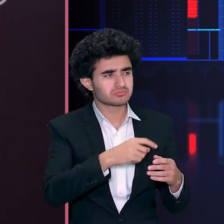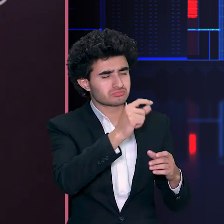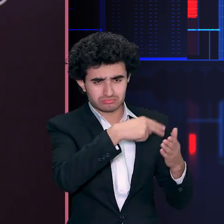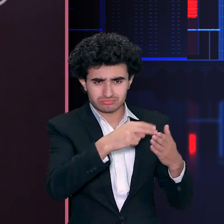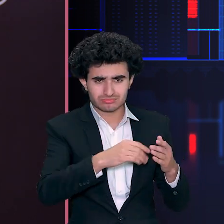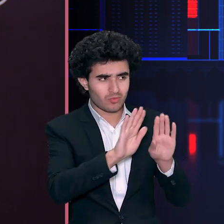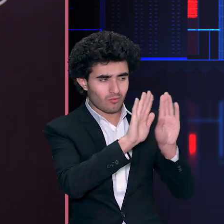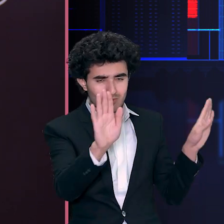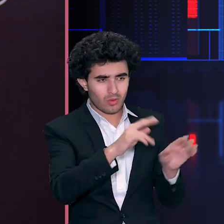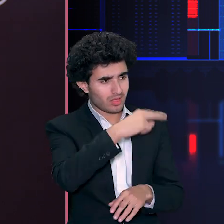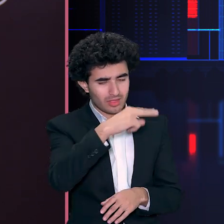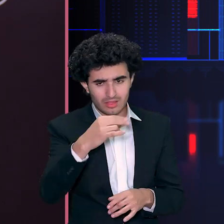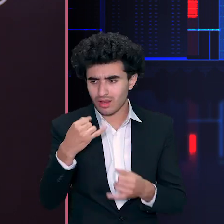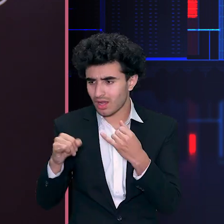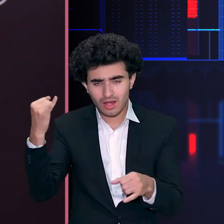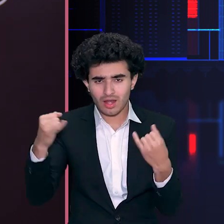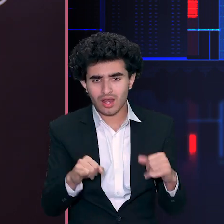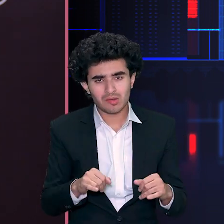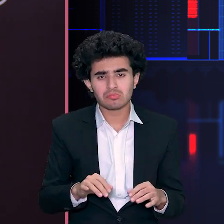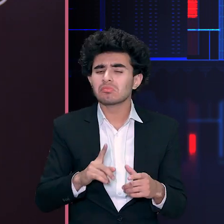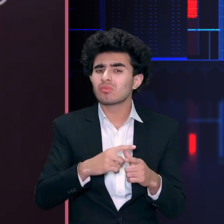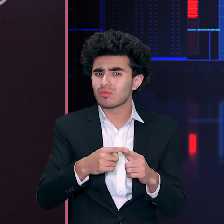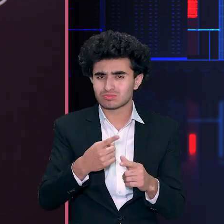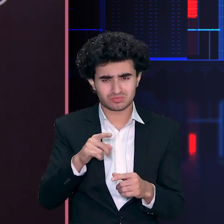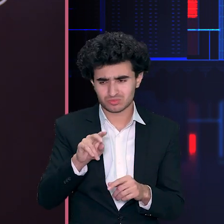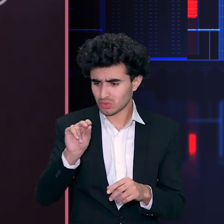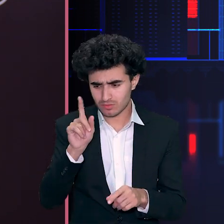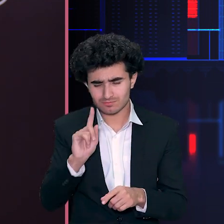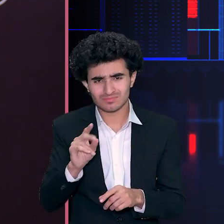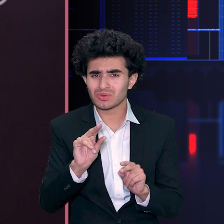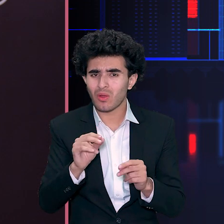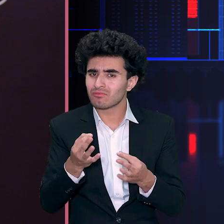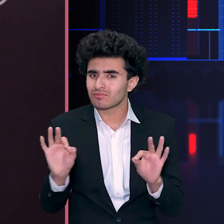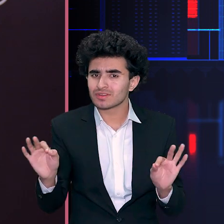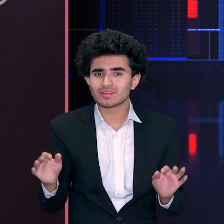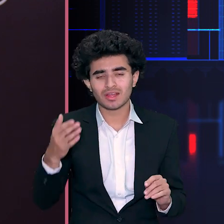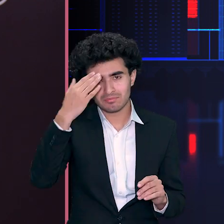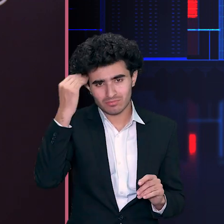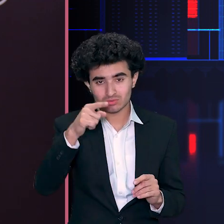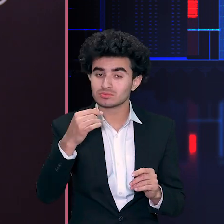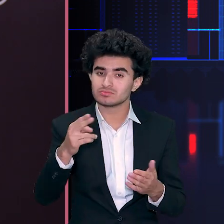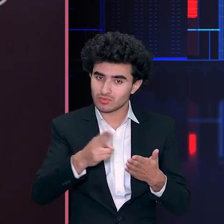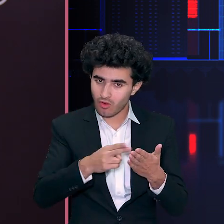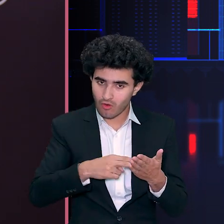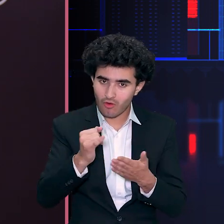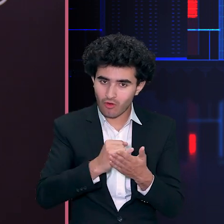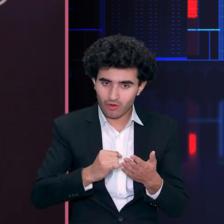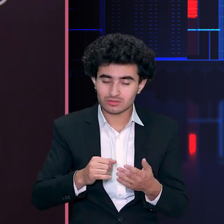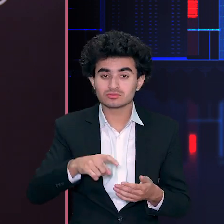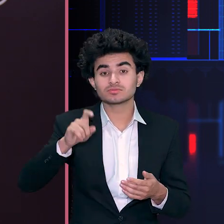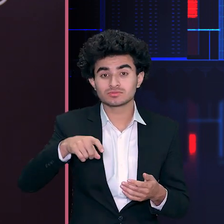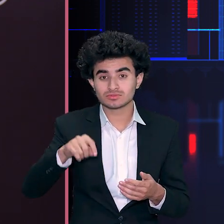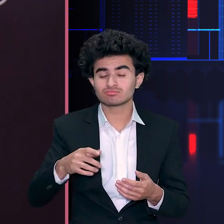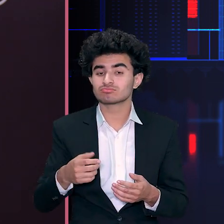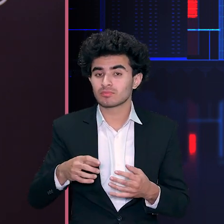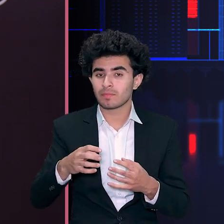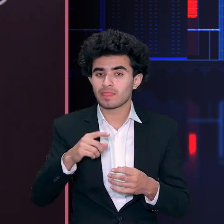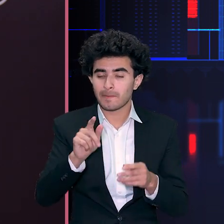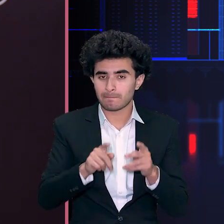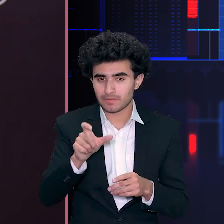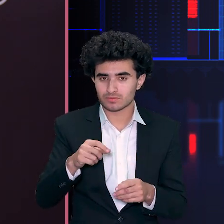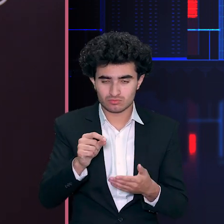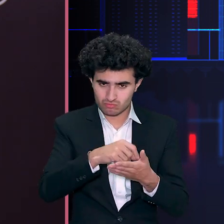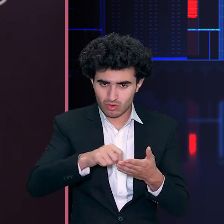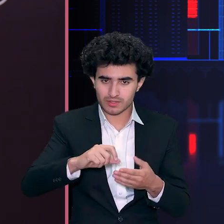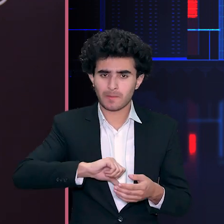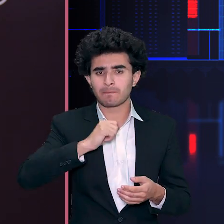اور پوئٹس آ جائیں. تو یہ تو ہماری خوش قسمتی ہے. اور دوسری بات میرا یہ تھا کہ بچپن میں ہمیشہ جب مجھے ہوم